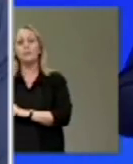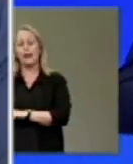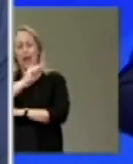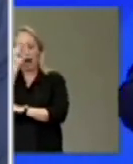βράδυ καλό σας βράδυ